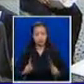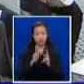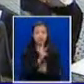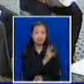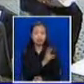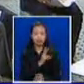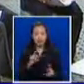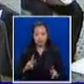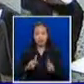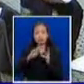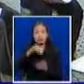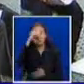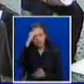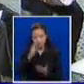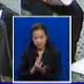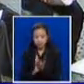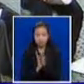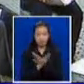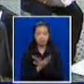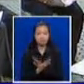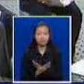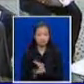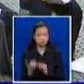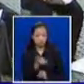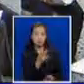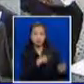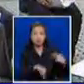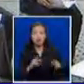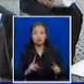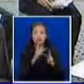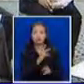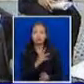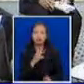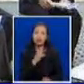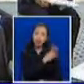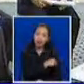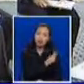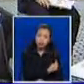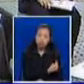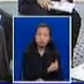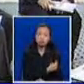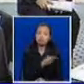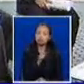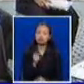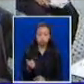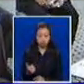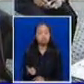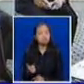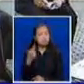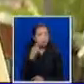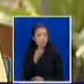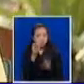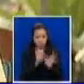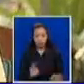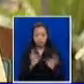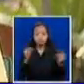การปรับแนวทางมาโดยลำดับนะครับให้น้ำหนักมากขึ้นกับงานที่เป็นเรื่องที่เกี่ยวข้องกับการเรียนการสอนโดยตรง